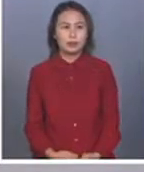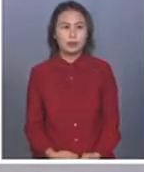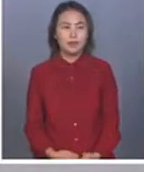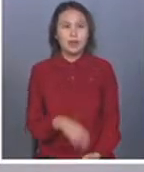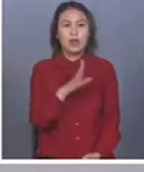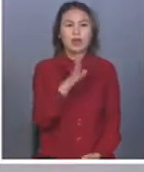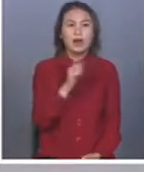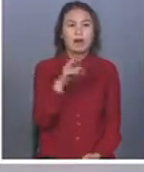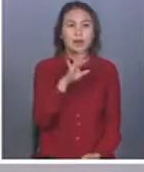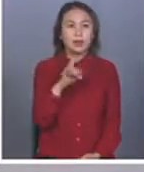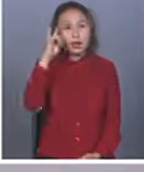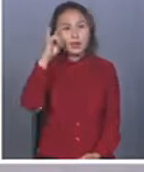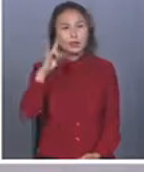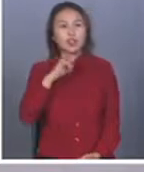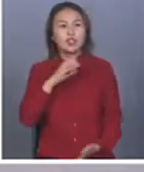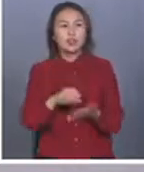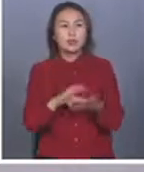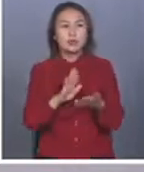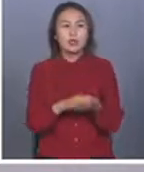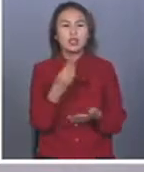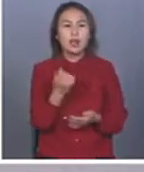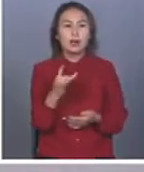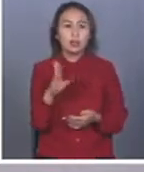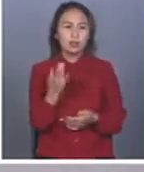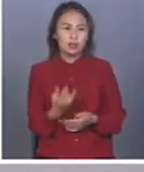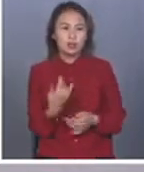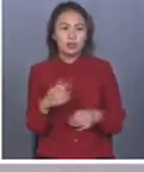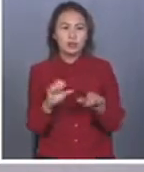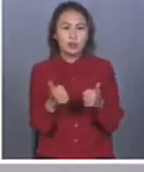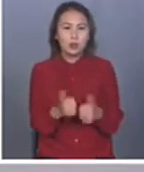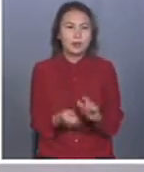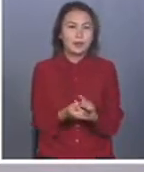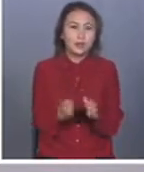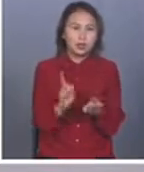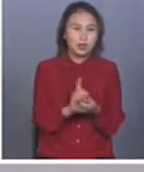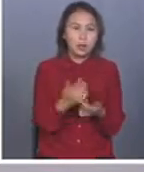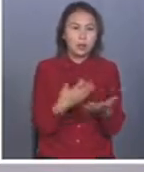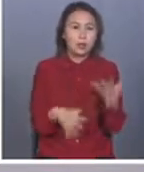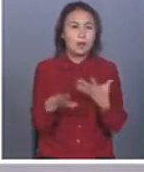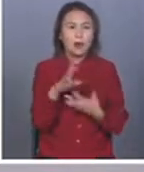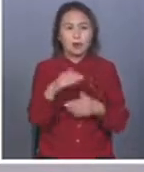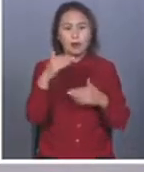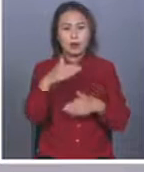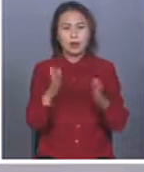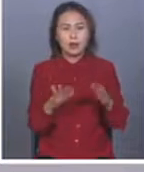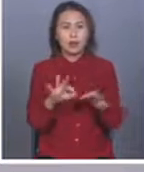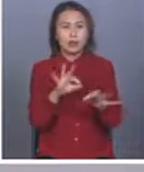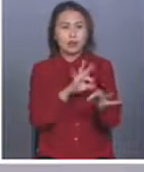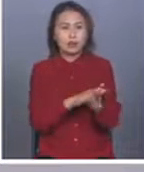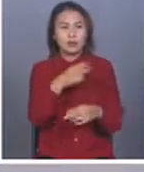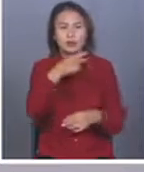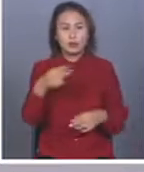Квадратты қазақша шаршы деп те атайды. Бұл фигураның ерекшелігі, бұнда барлық қабырлардың ұзындықтары тең болады.